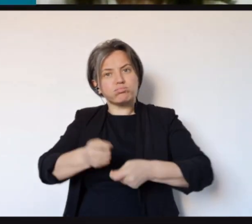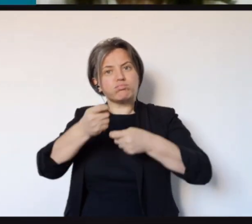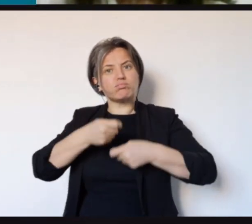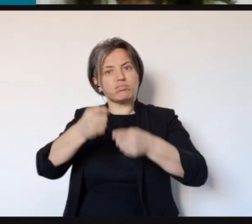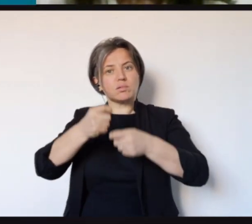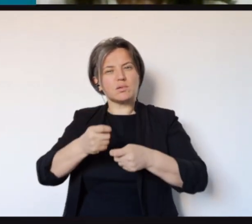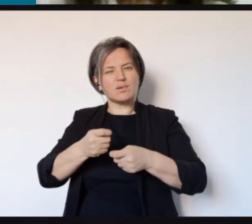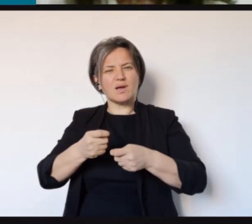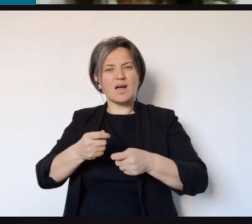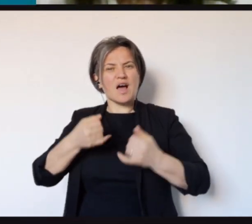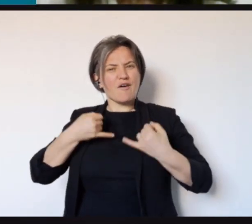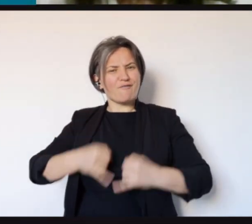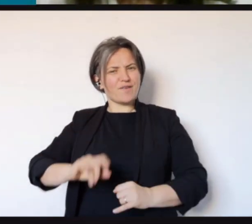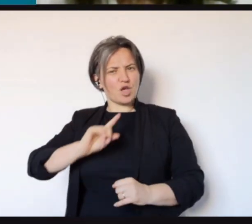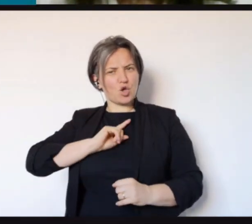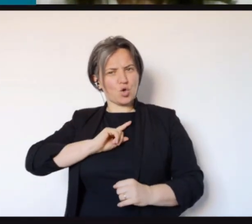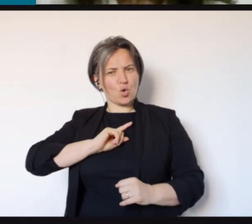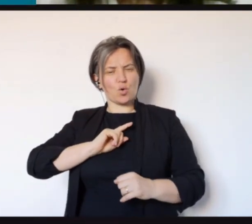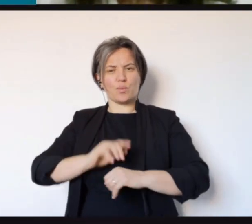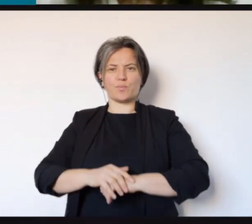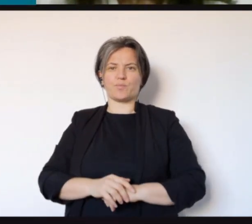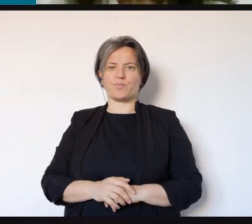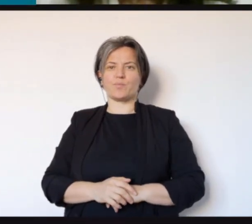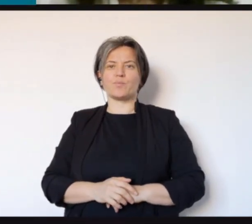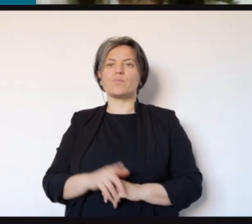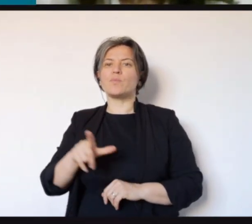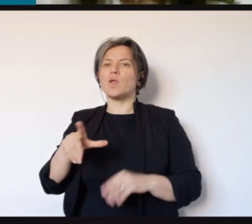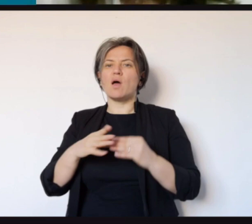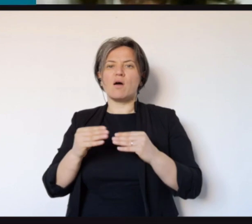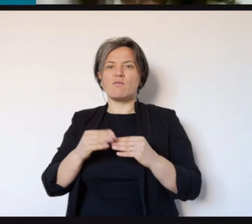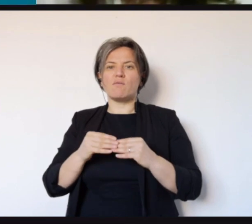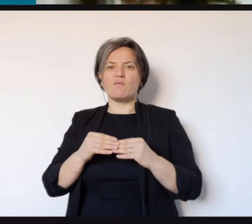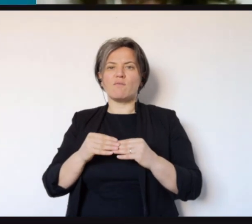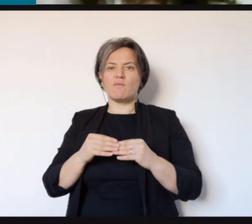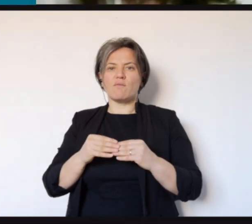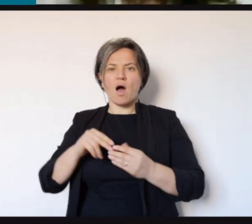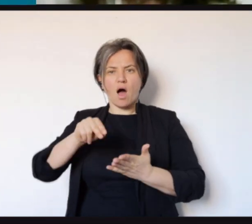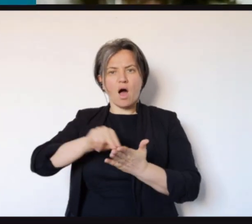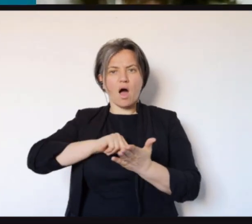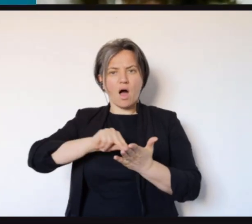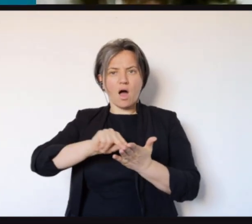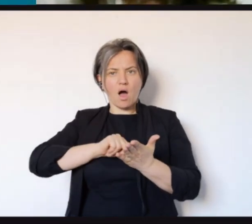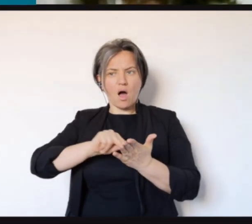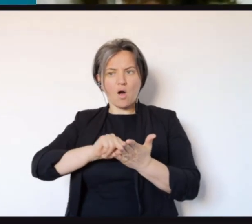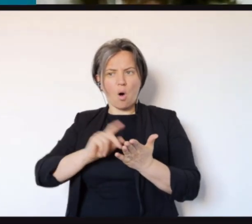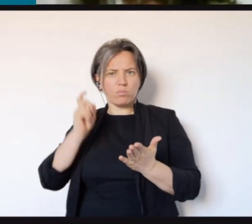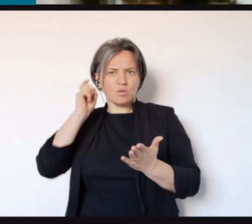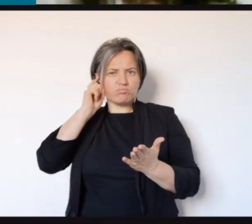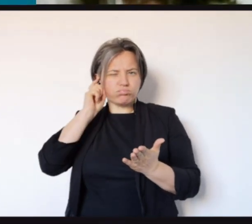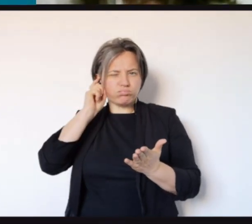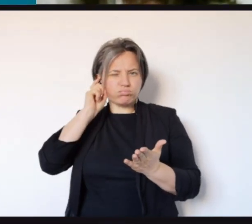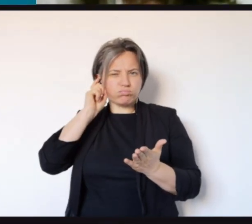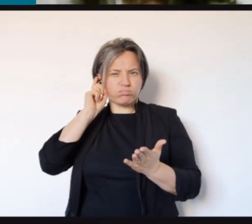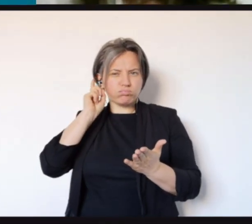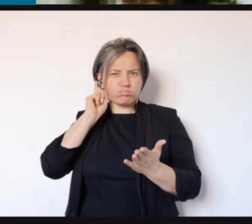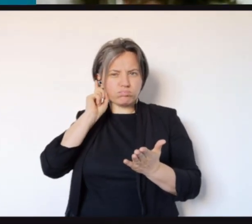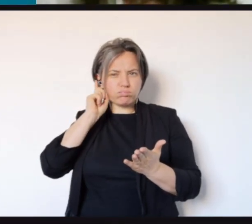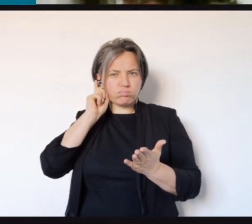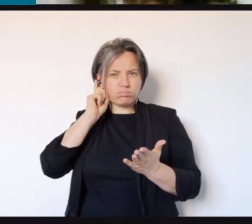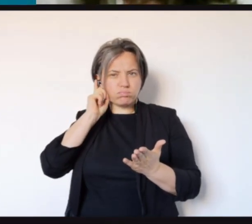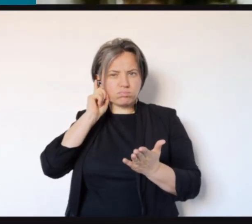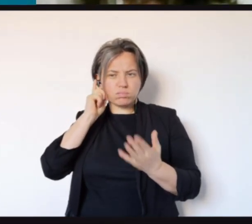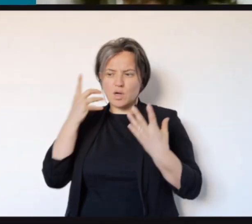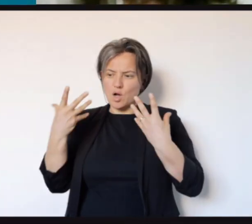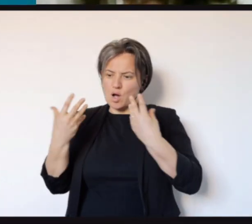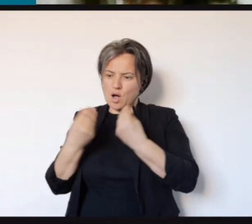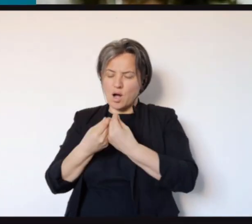fa il primo liceo, sta col suo auricolare mentre fa i compiti e